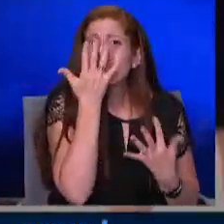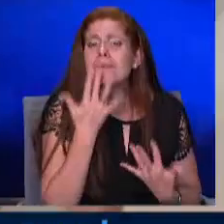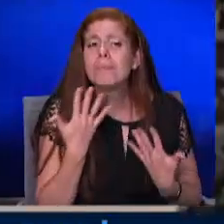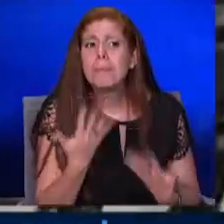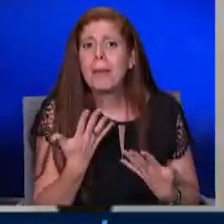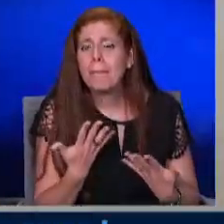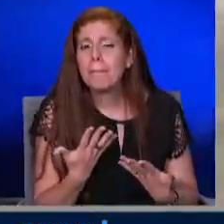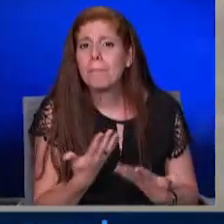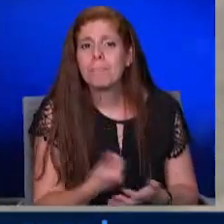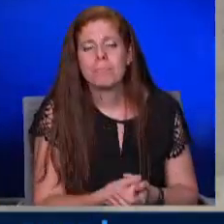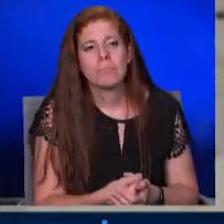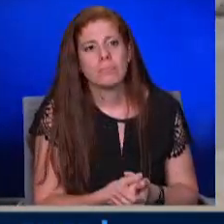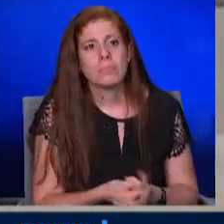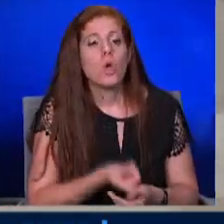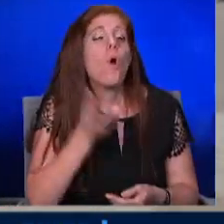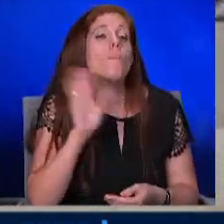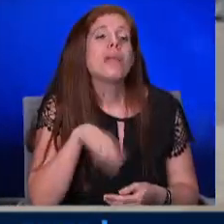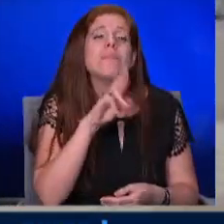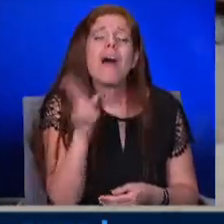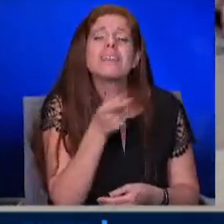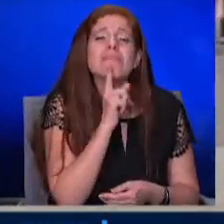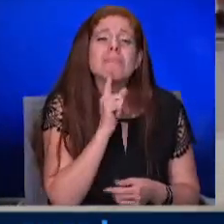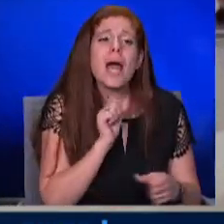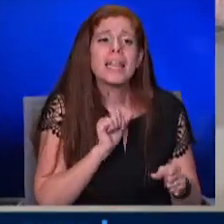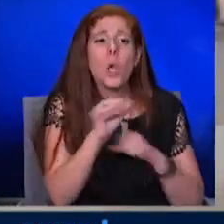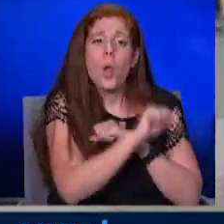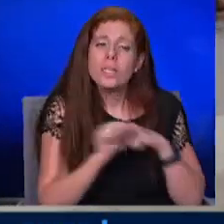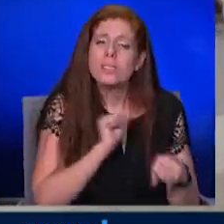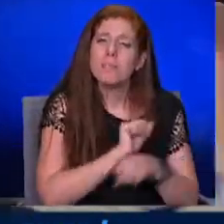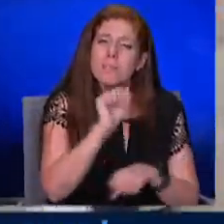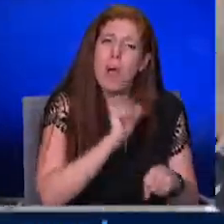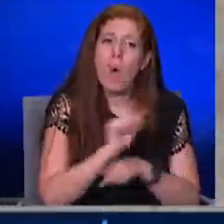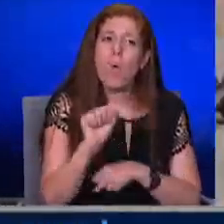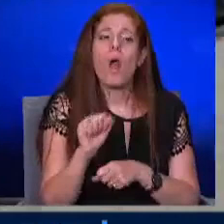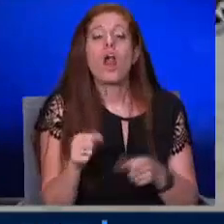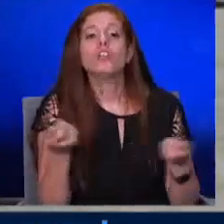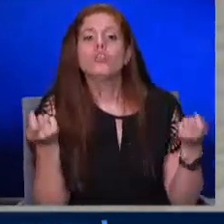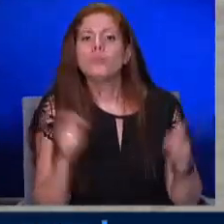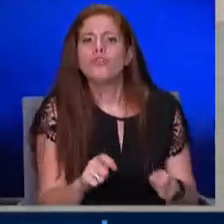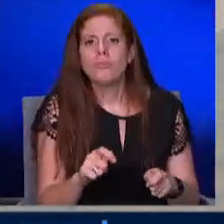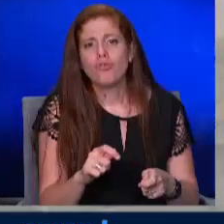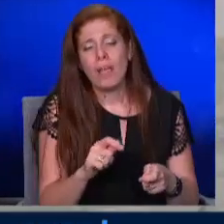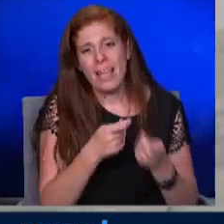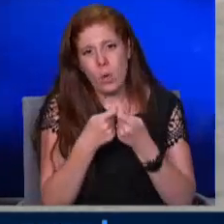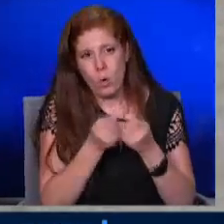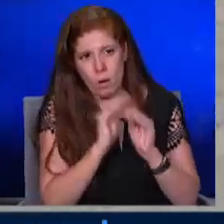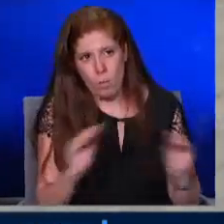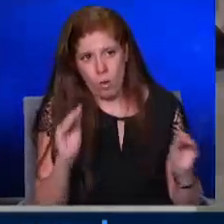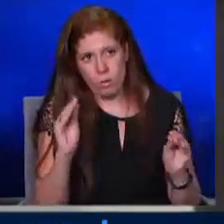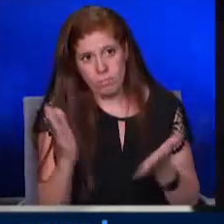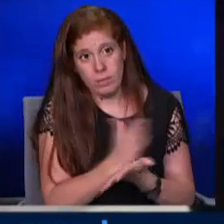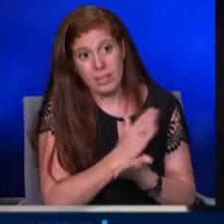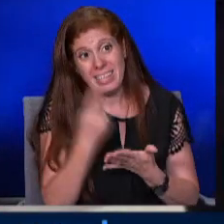אמנם רק קומץ תיכוניסטים מחו הבוקר בבית ספרם נגד השיבושים שהכריז ארגון המורים. נראה שהיום קשה להוציא את הנוער מהטיק